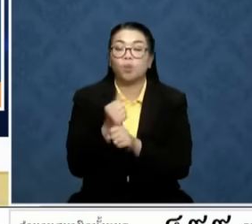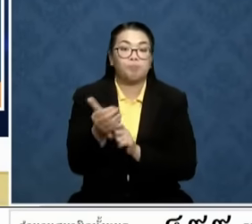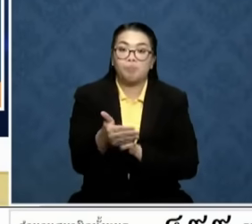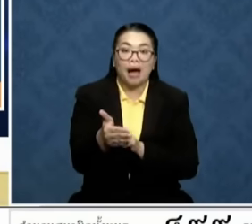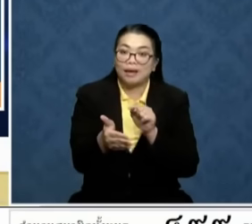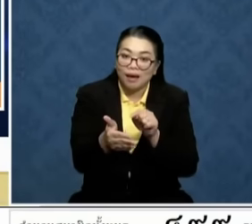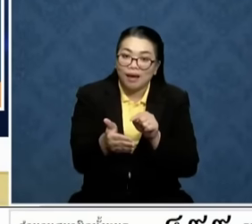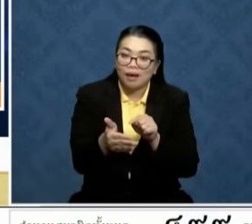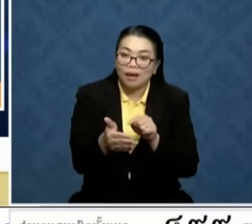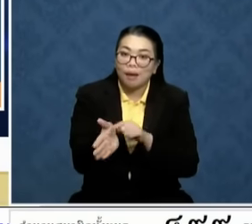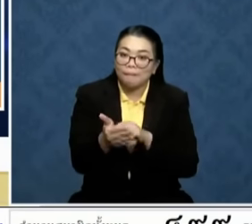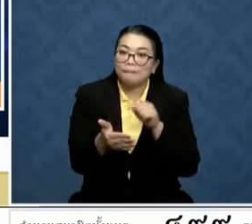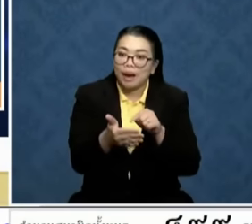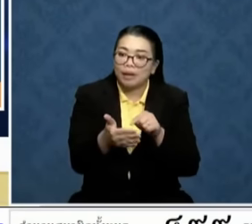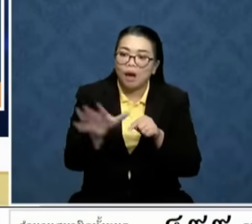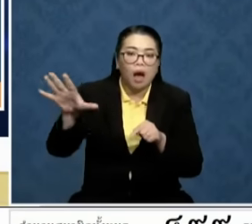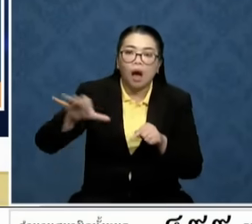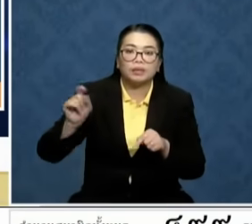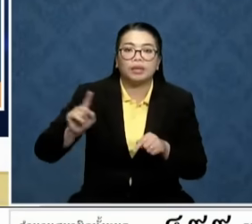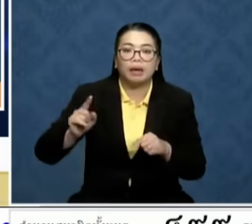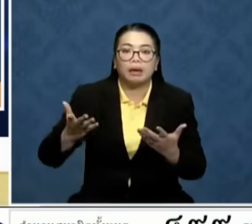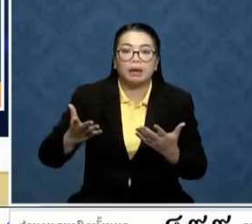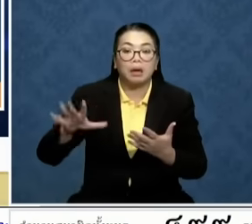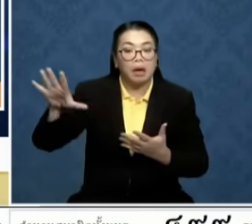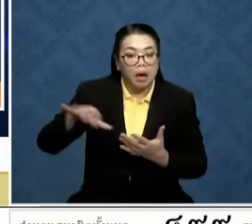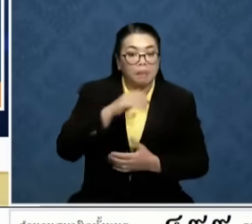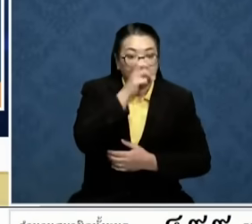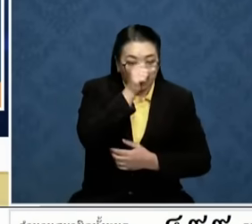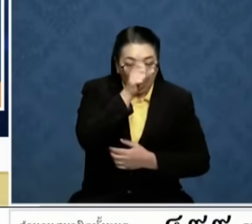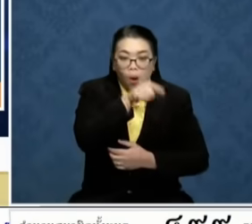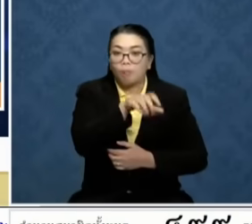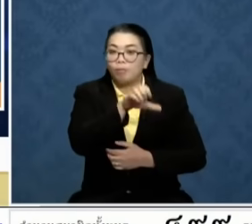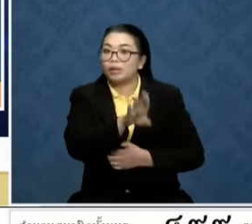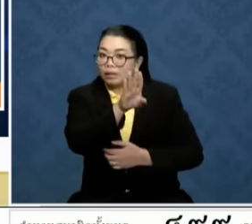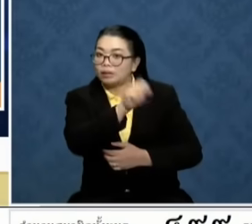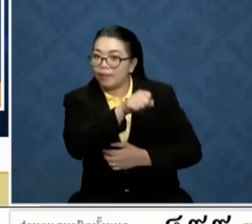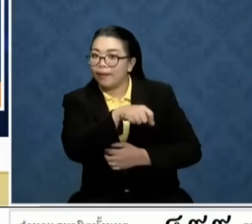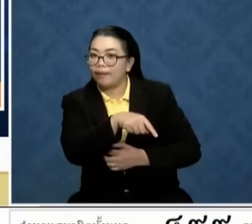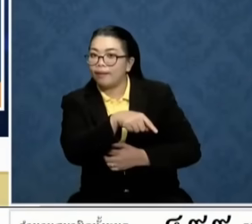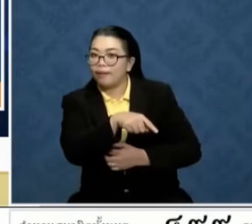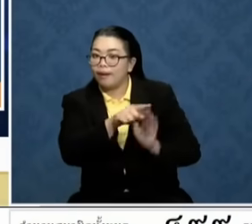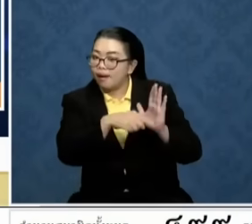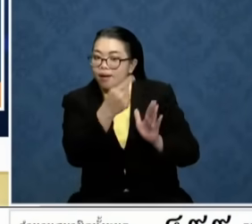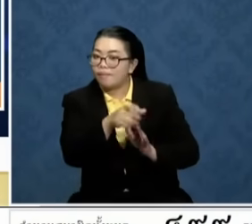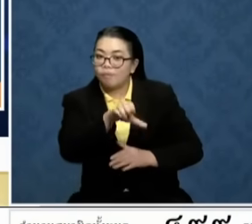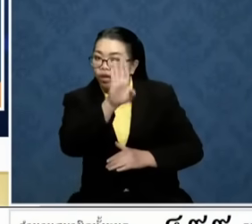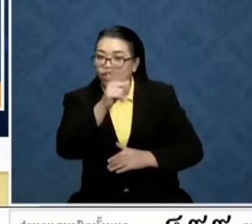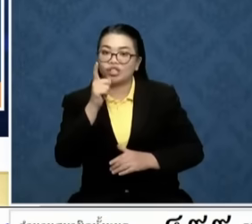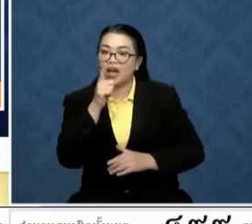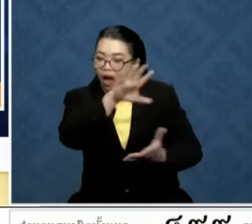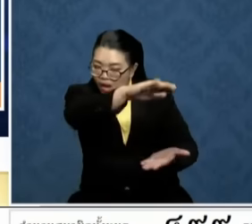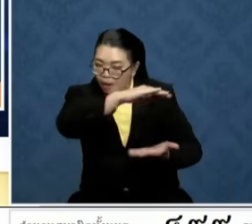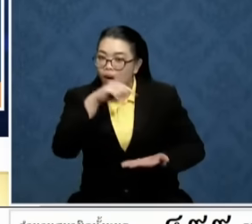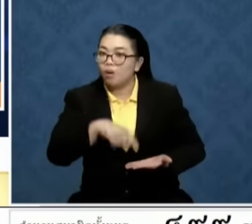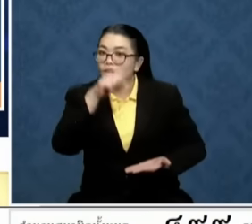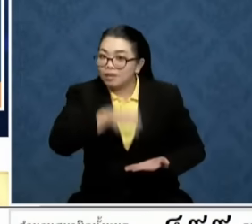เนี้ยมันมาจากไหนกันแน่มันมาจากการทดลองจริงเป่าแล้ว 2สิ่งที่ผมกำลังพยายาม